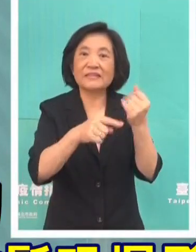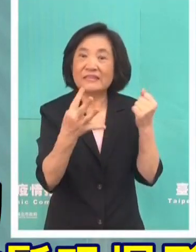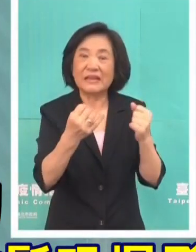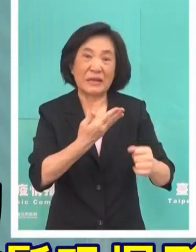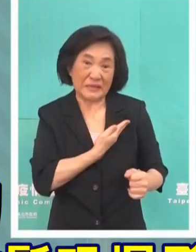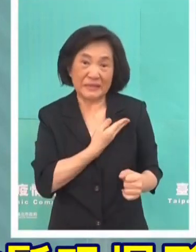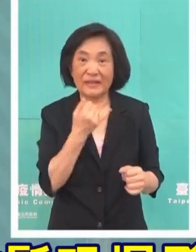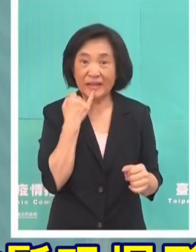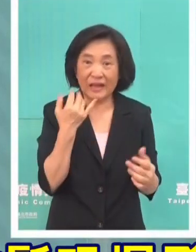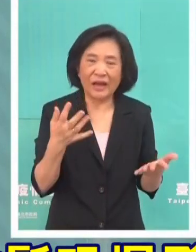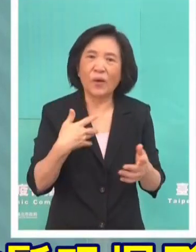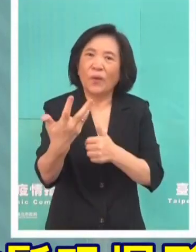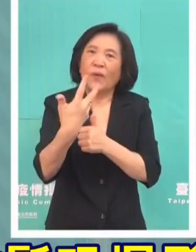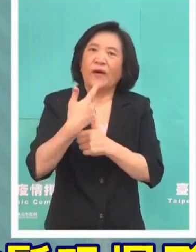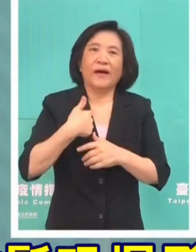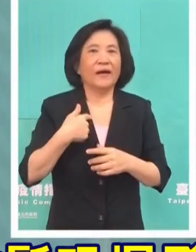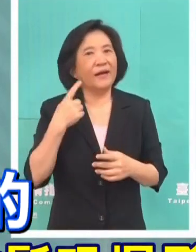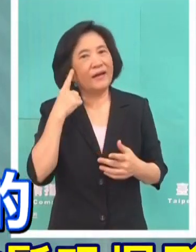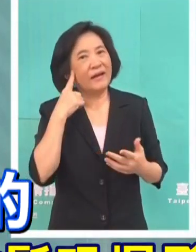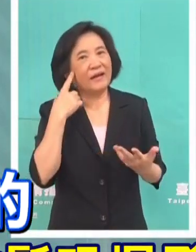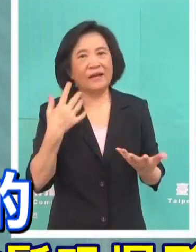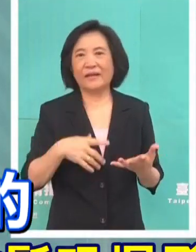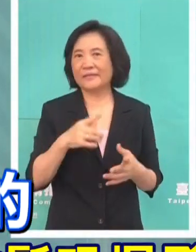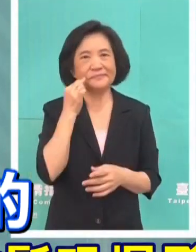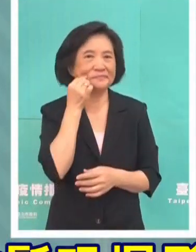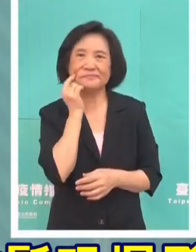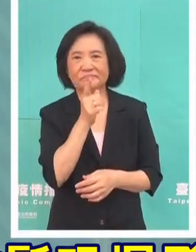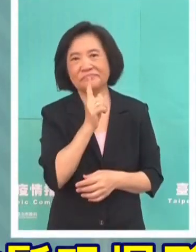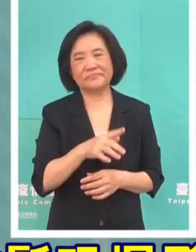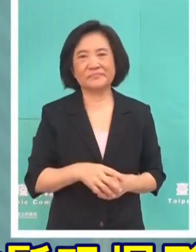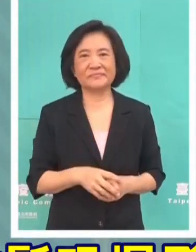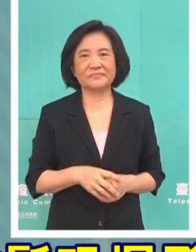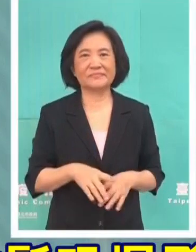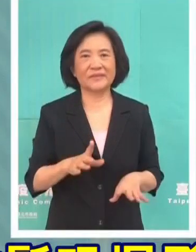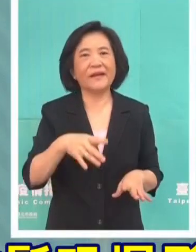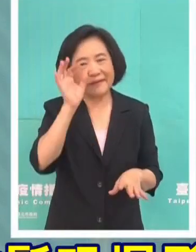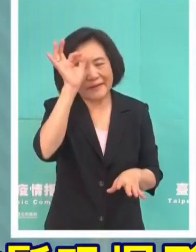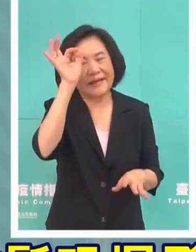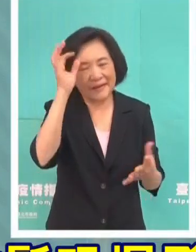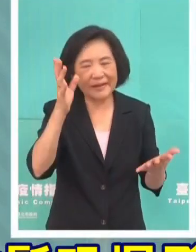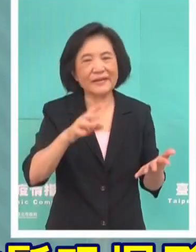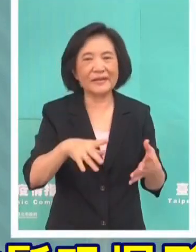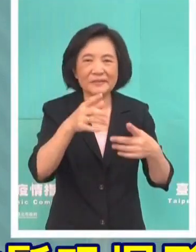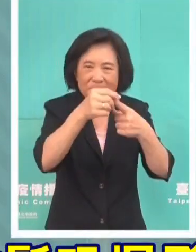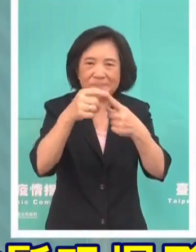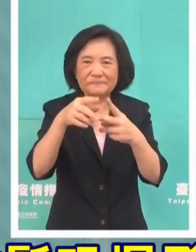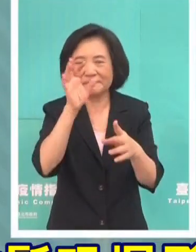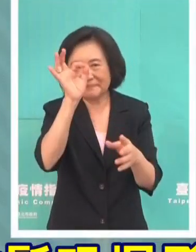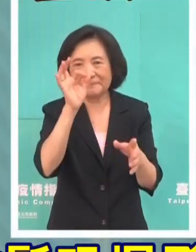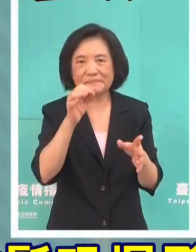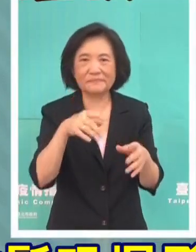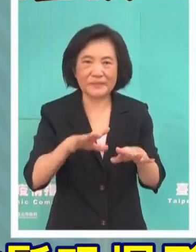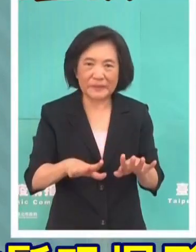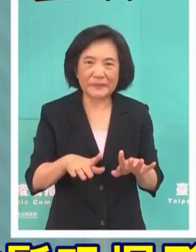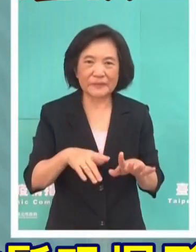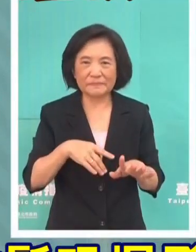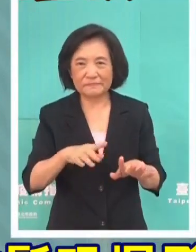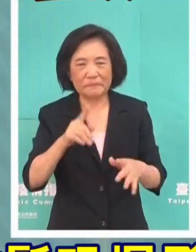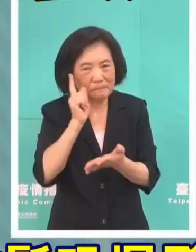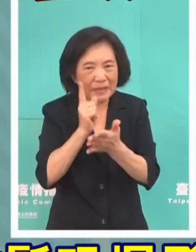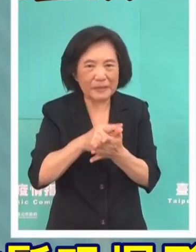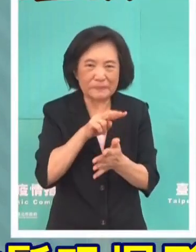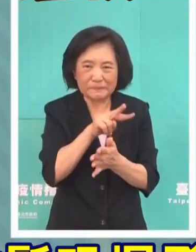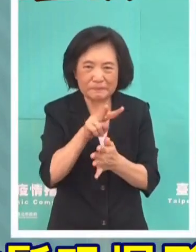的，啊，这个就坦白讲，这个没有标准答案了，所以应该叫且战且走。那不过我们就是保持谨